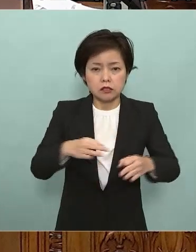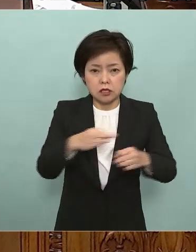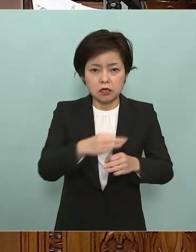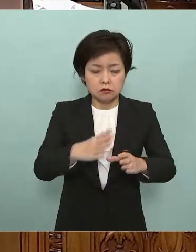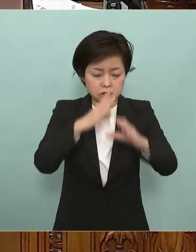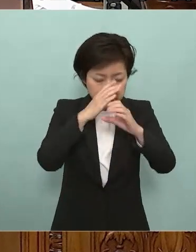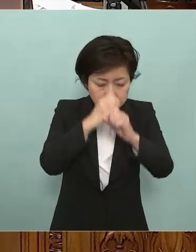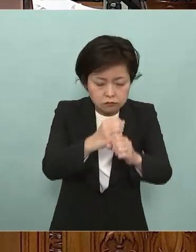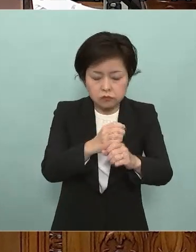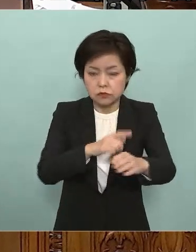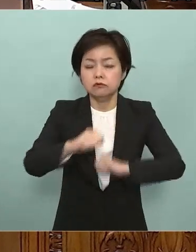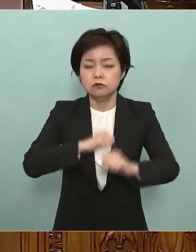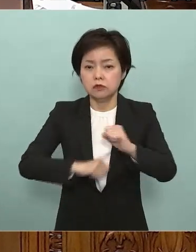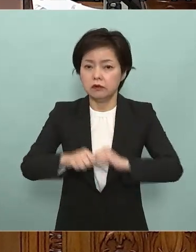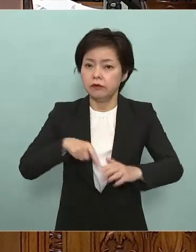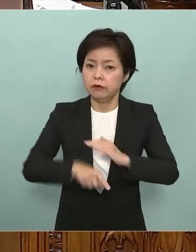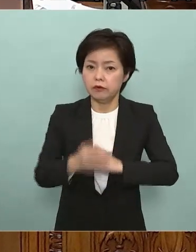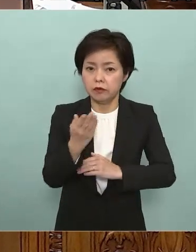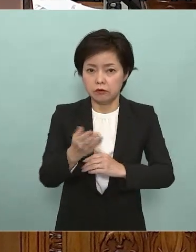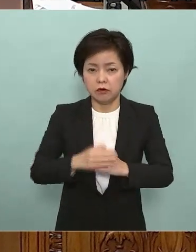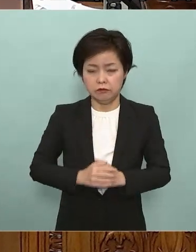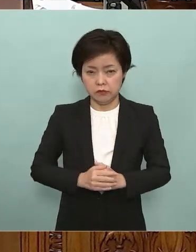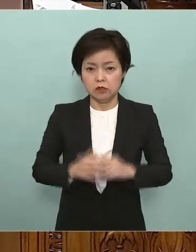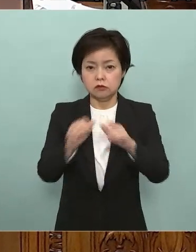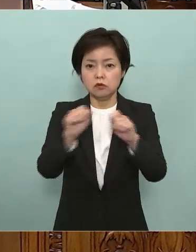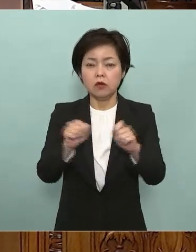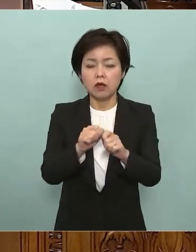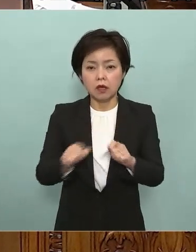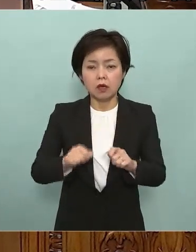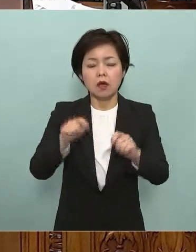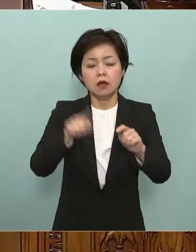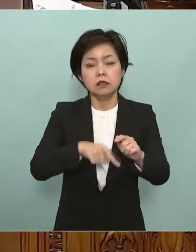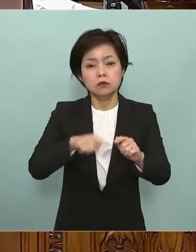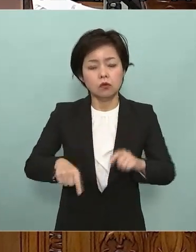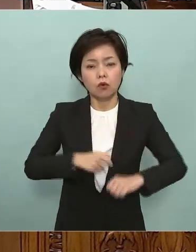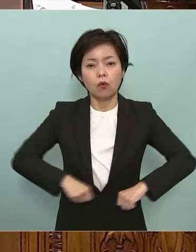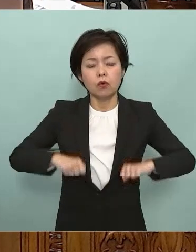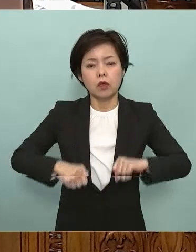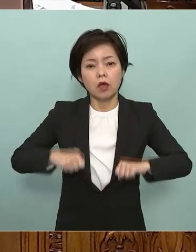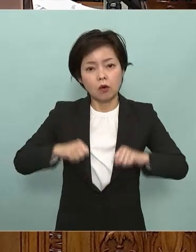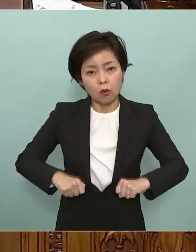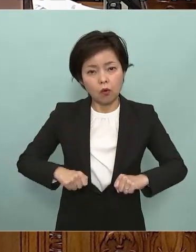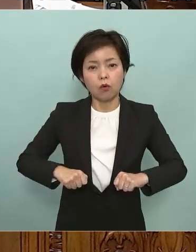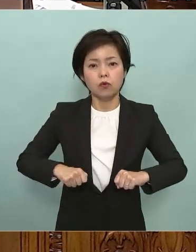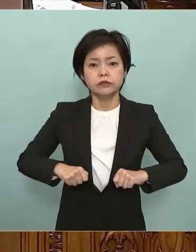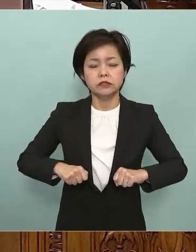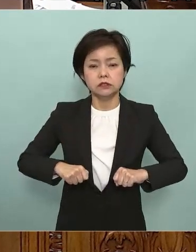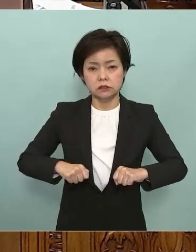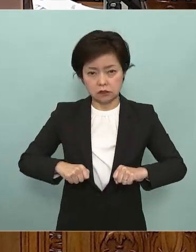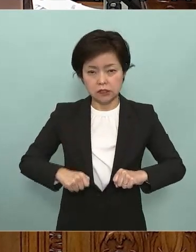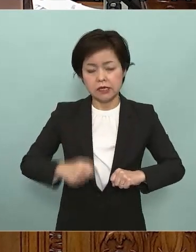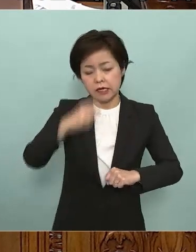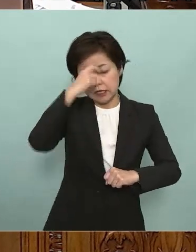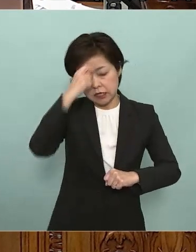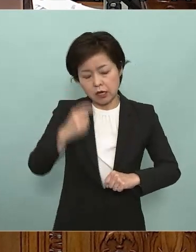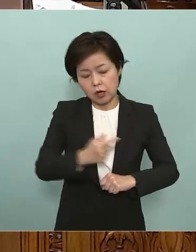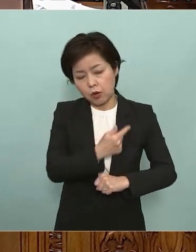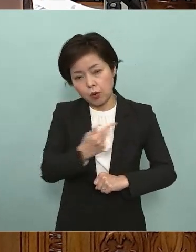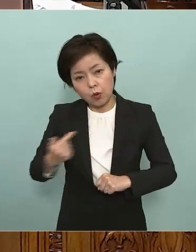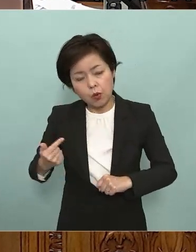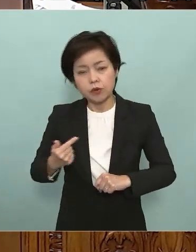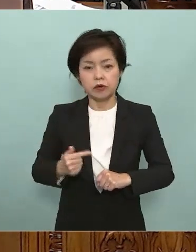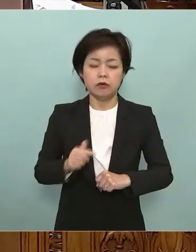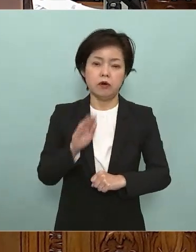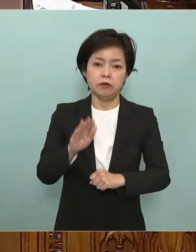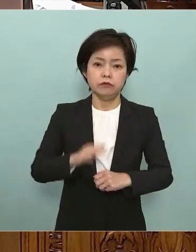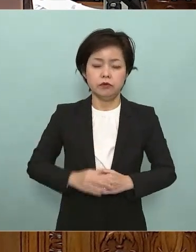先としてきたのはなぜですか。そうすることで人の健康や環境に重大かつ不可逆的な被害をもたらすとともに、結